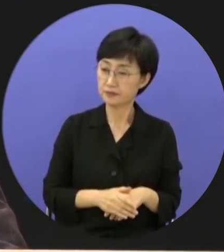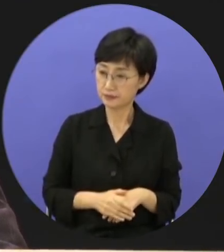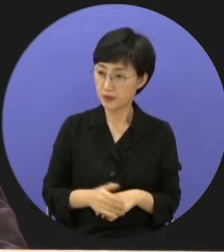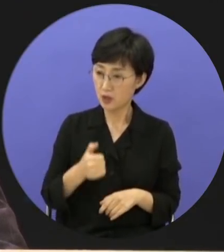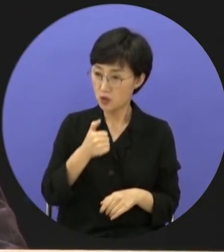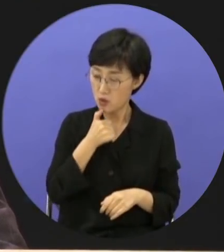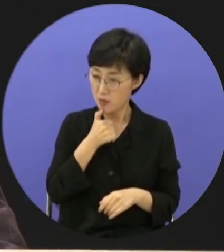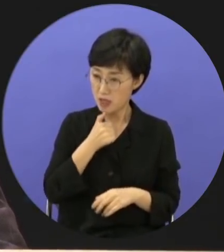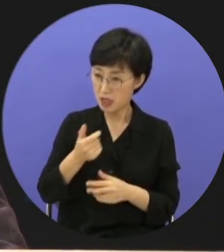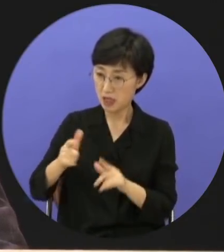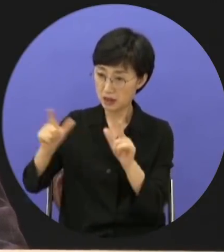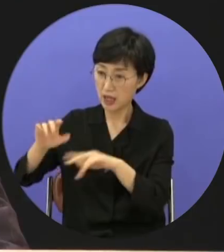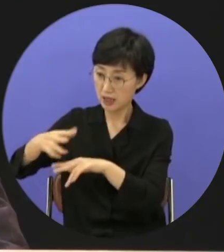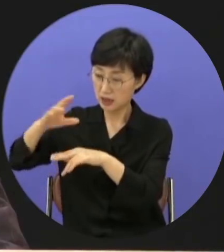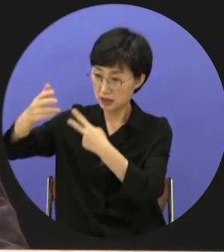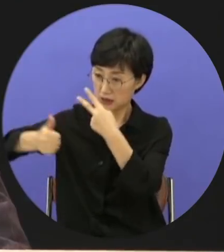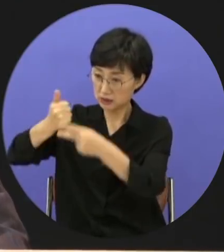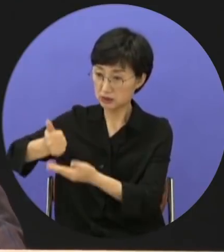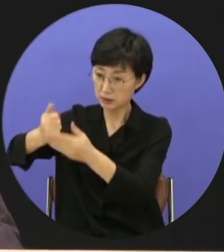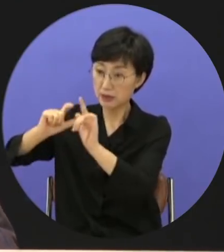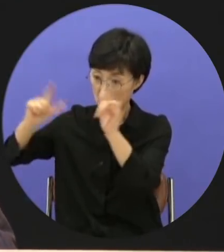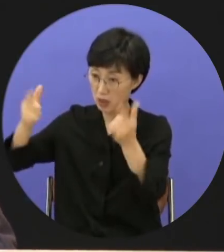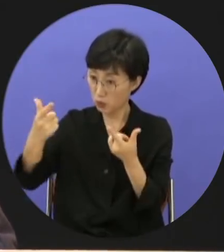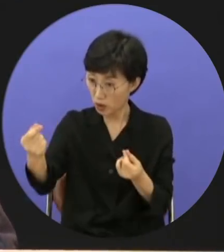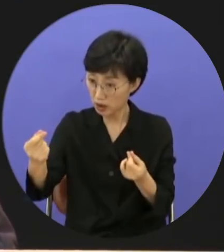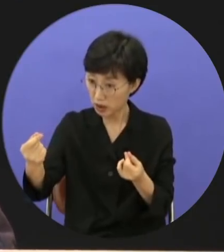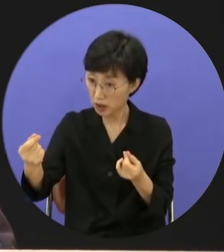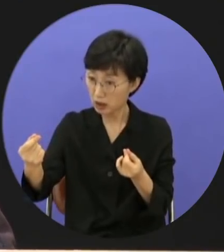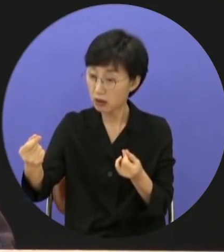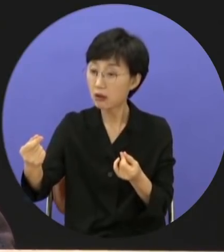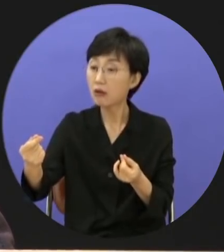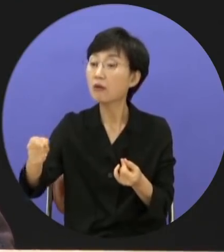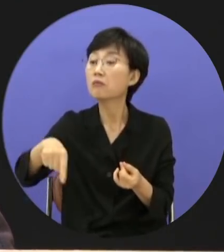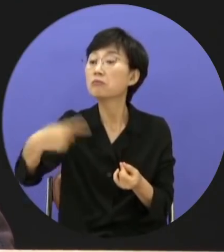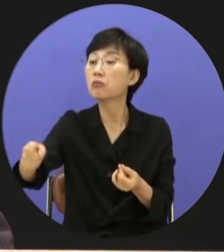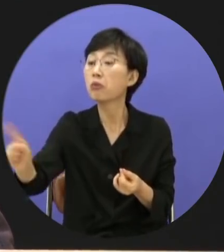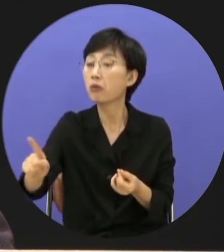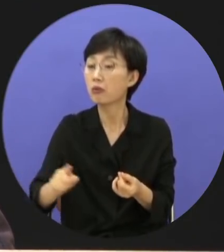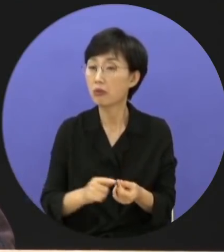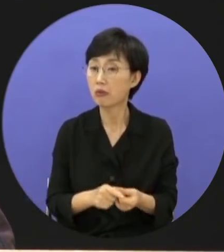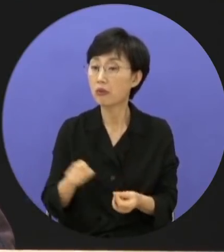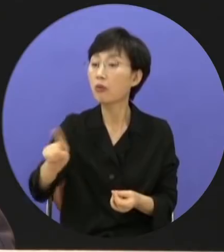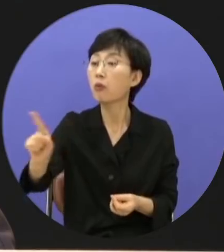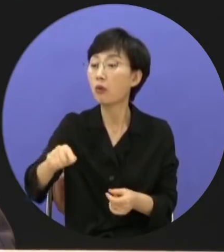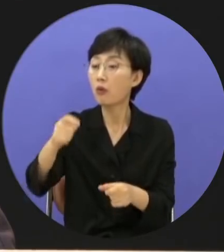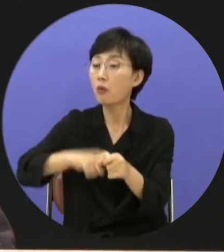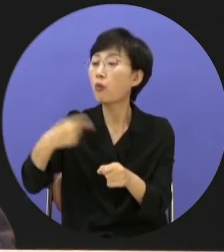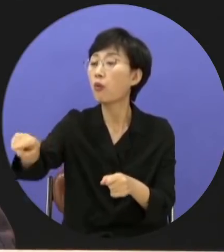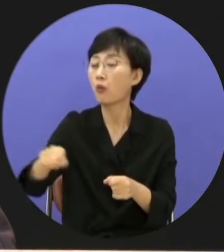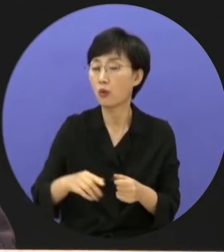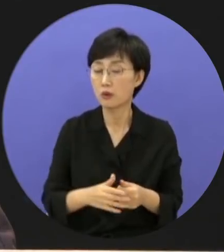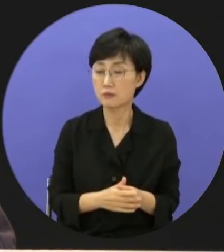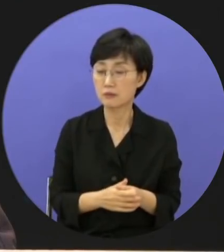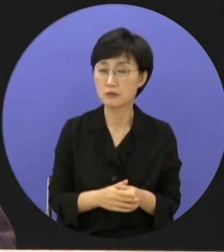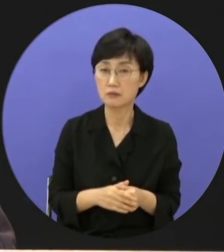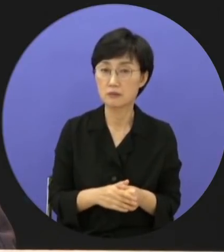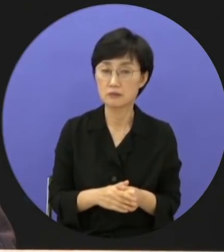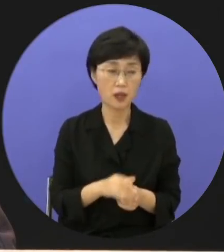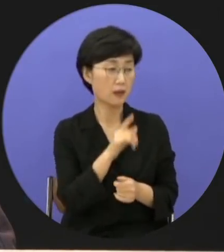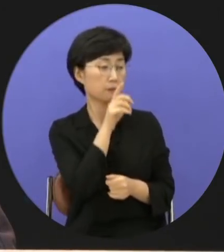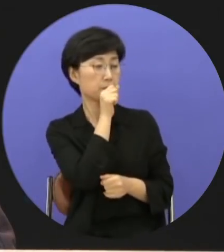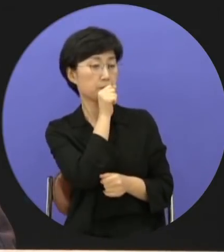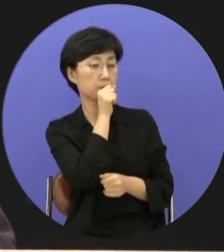so then what's your point? 그게 대답을 못해 그랬어요. And he couldn't respond to my question when I asked, so what?